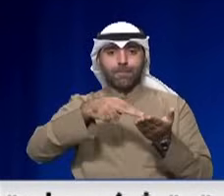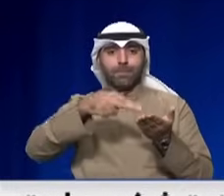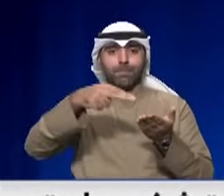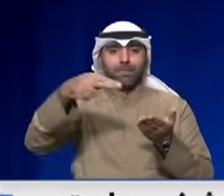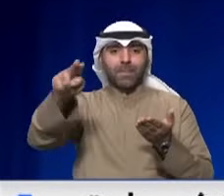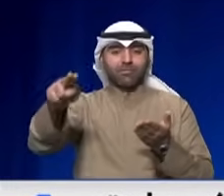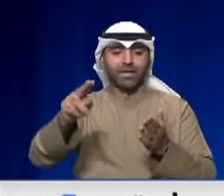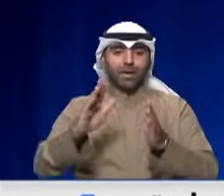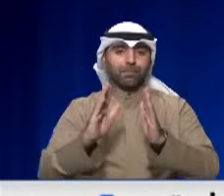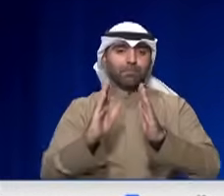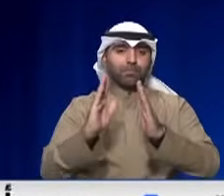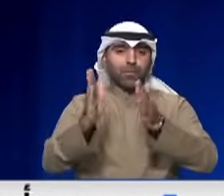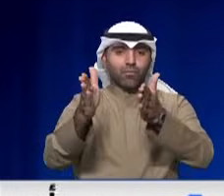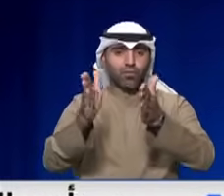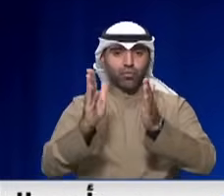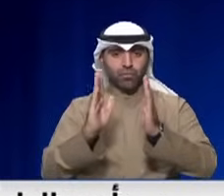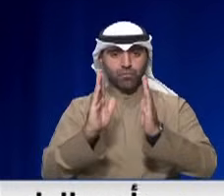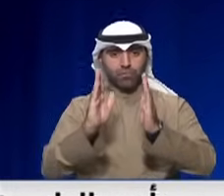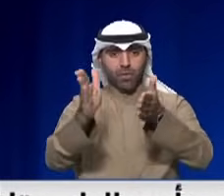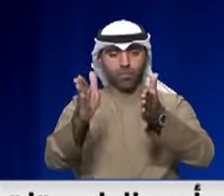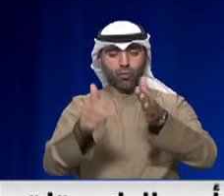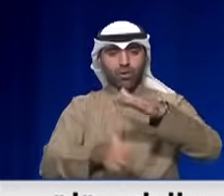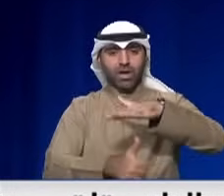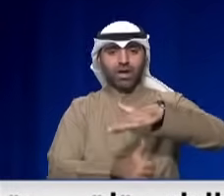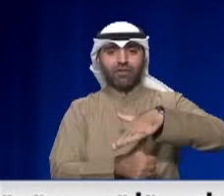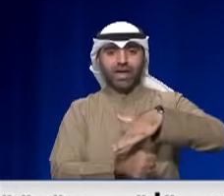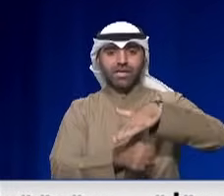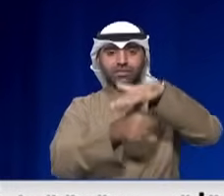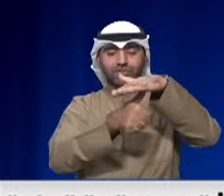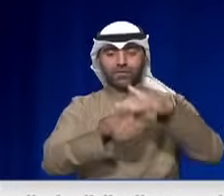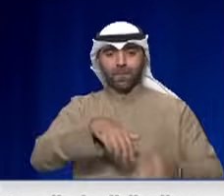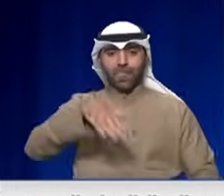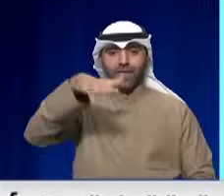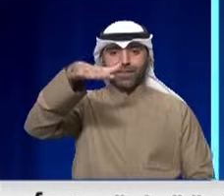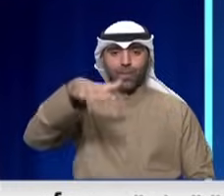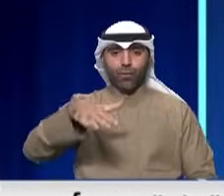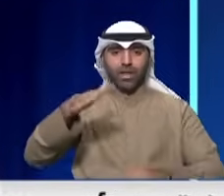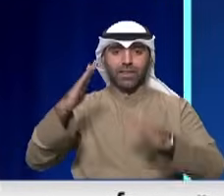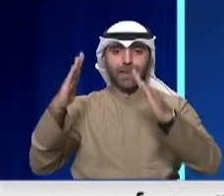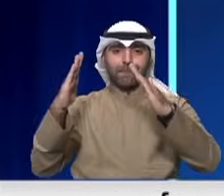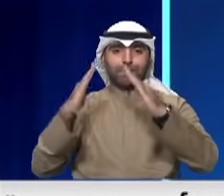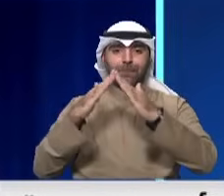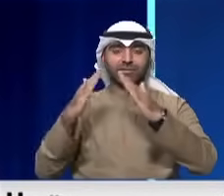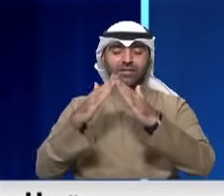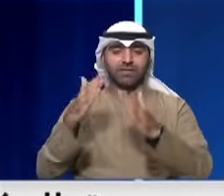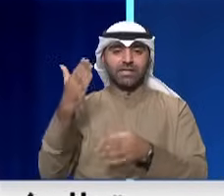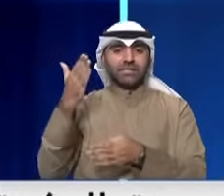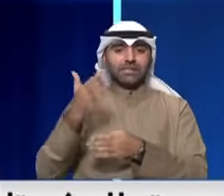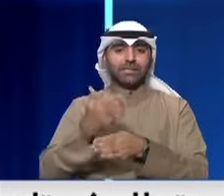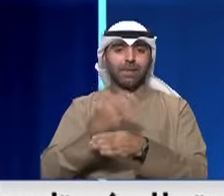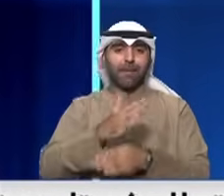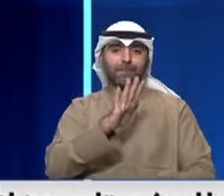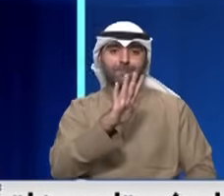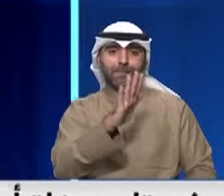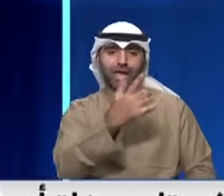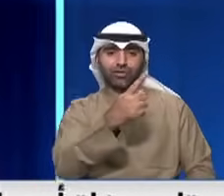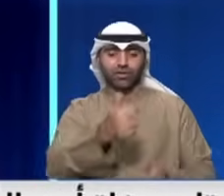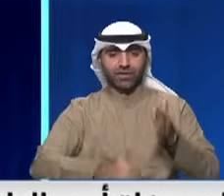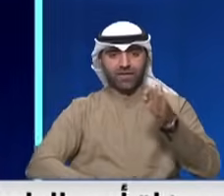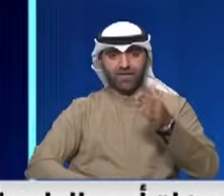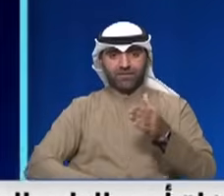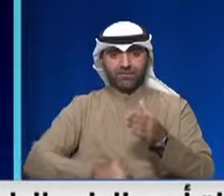الى فخامه الرئيس عبد الفتاح السيس رئيس جمهوريه مصر العربيه الشقيقه ضمنها سموه خالص